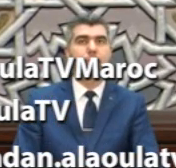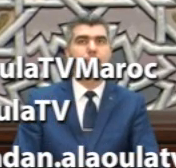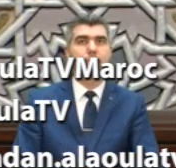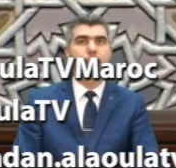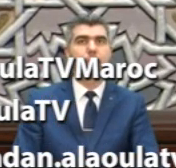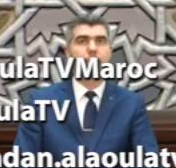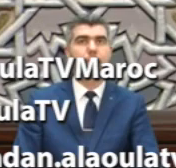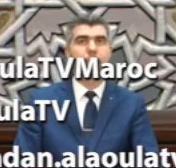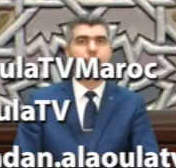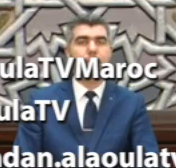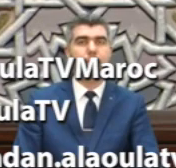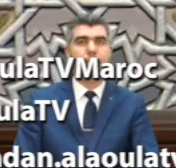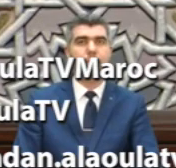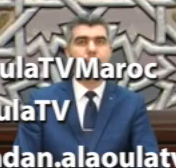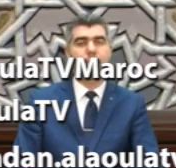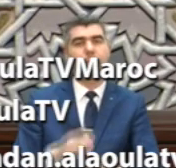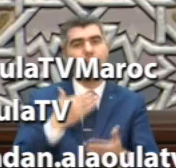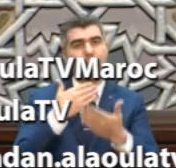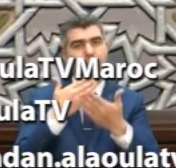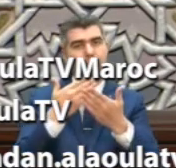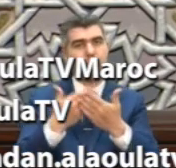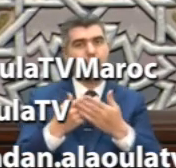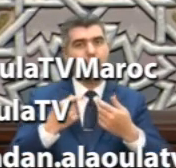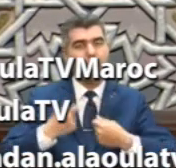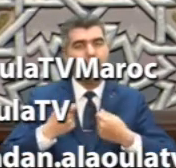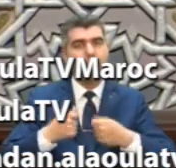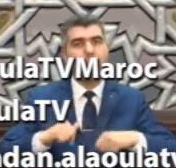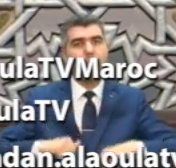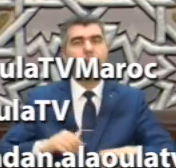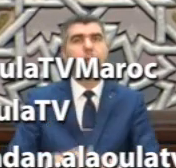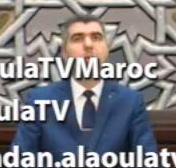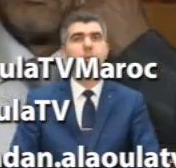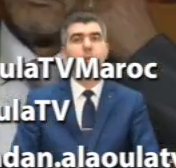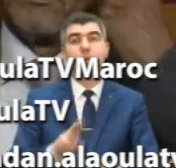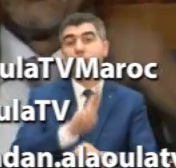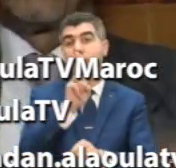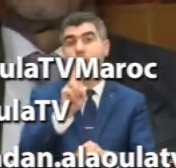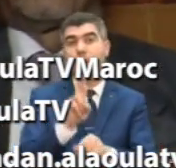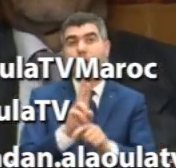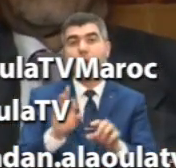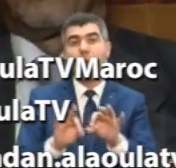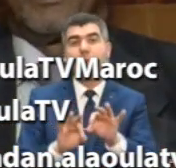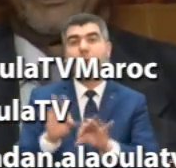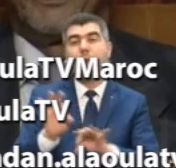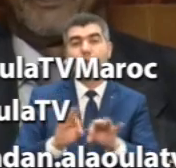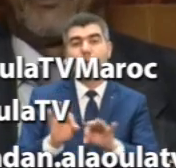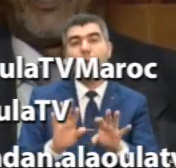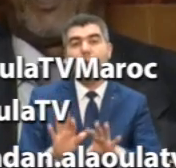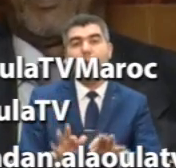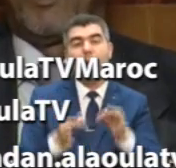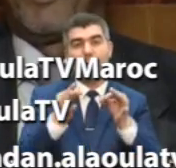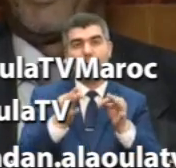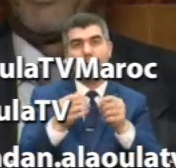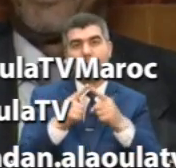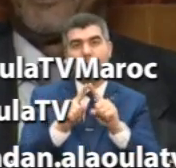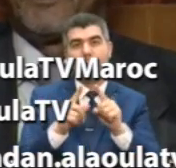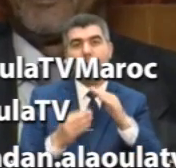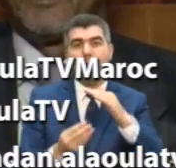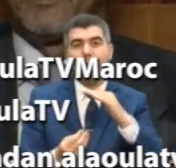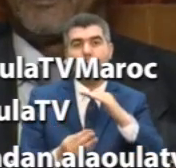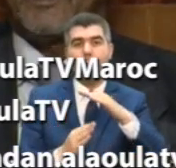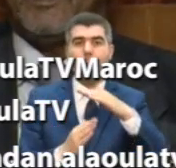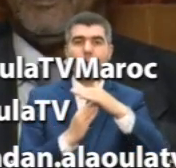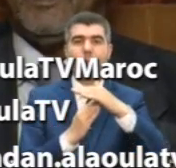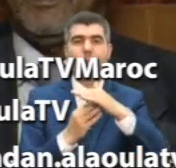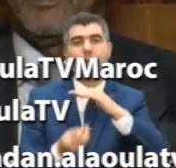تفضل السيد النائب. شكرا سيد الرئيس. السيد الوزير، نسألكم عن نتائج استراتيجيتكم فيما يخص الحد من آفة الرشوة.